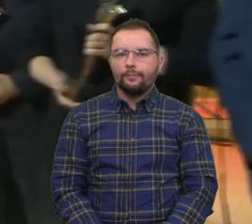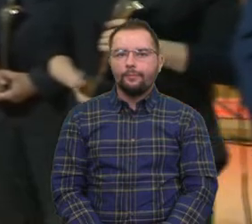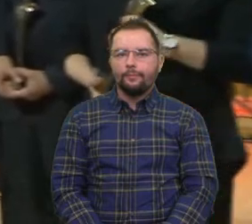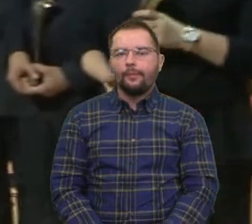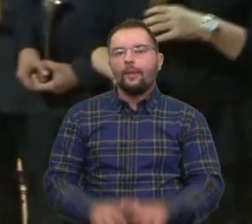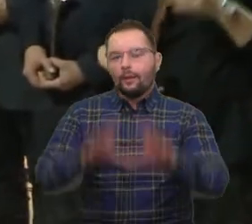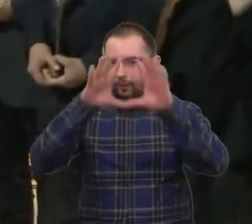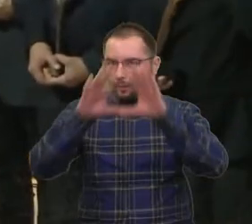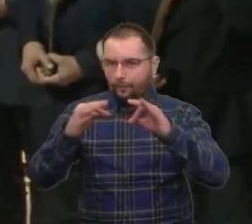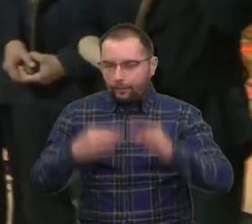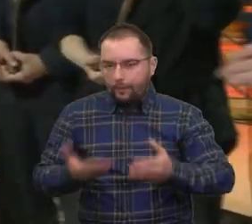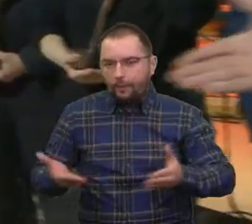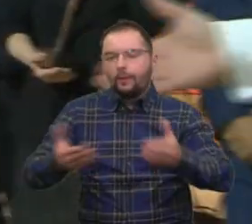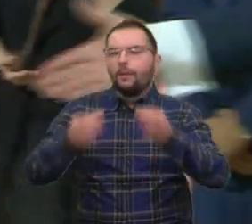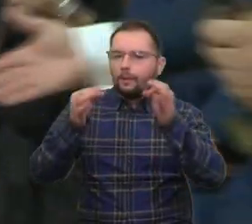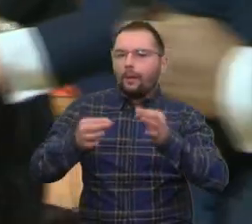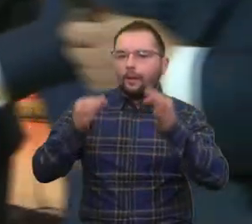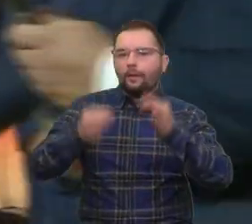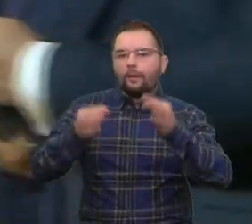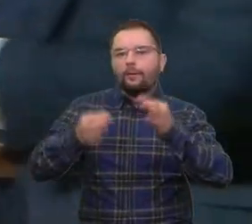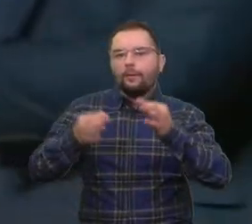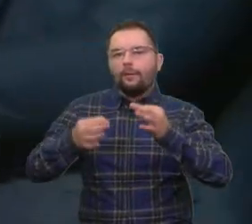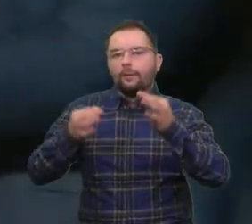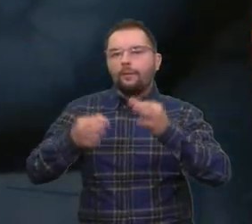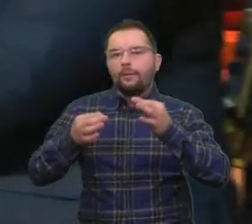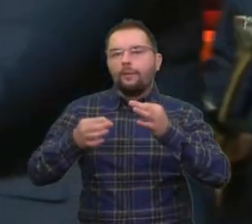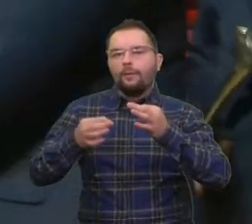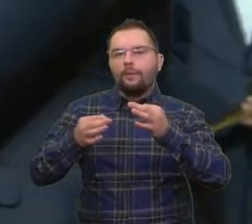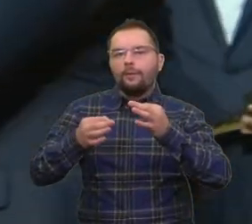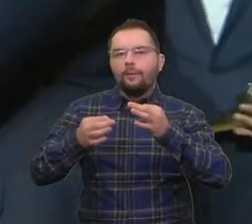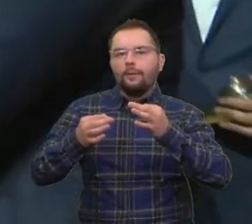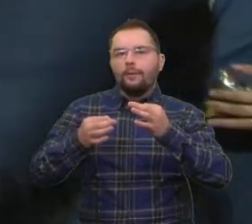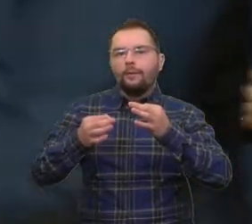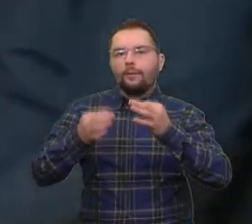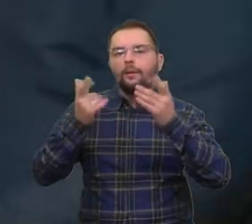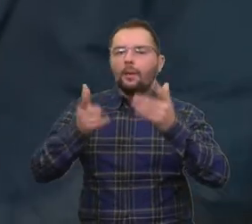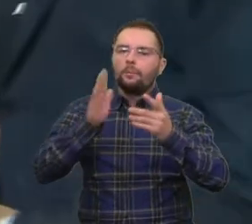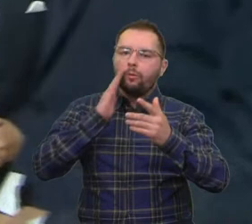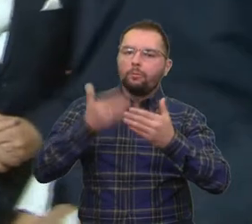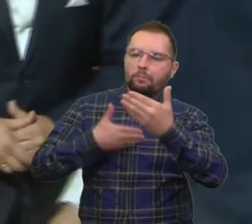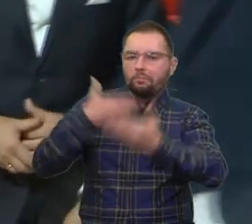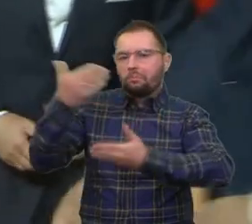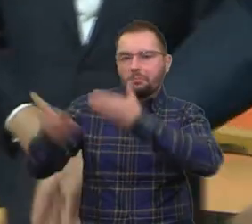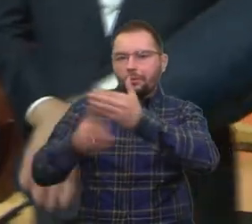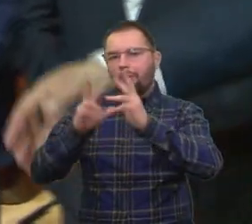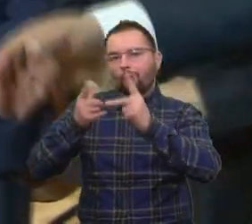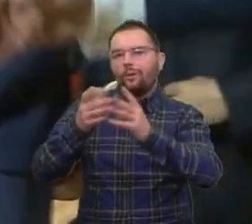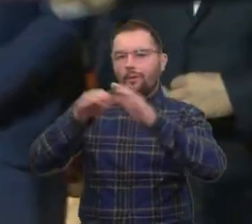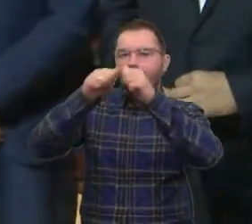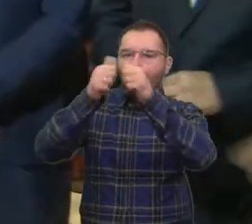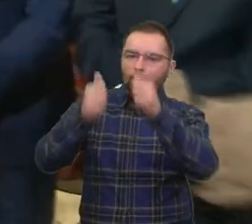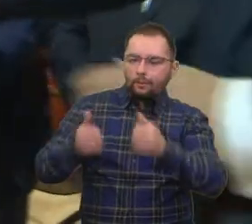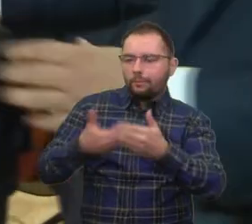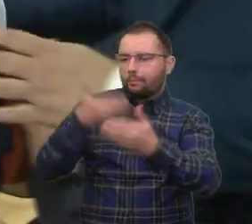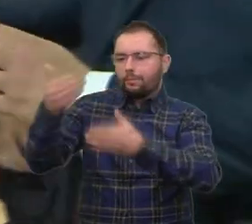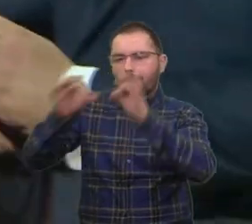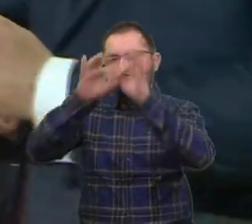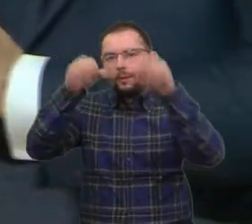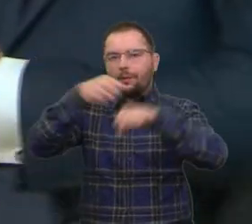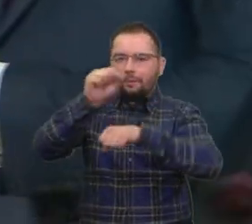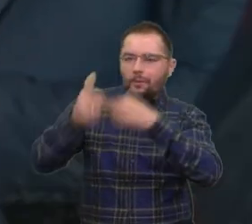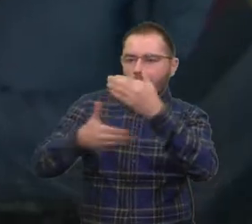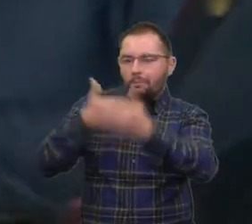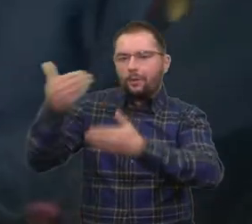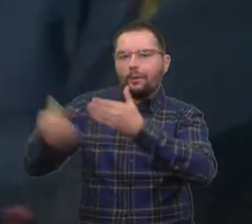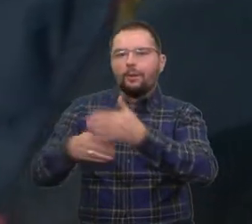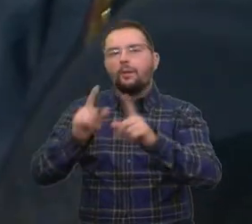Tak, szanowni państwo, właśnie teraz trwa uhonorowanie. To też tak, gwoli przypomnienia, jeśli